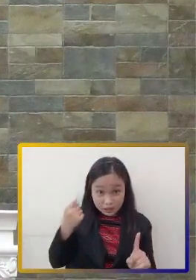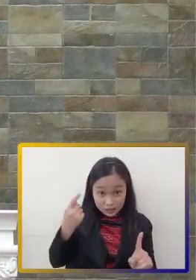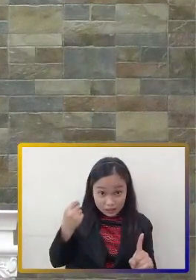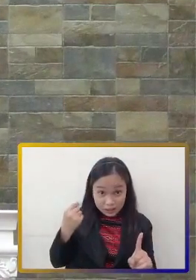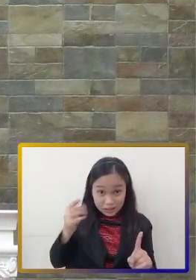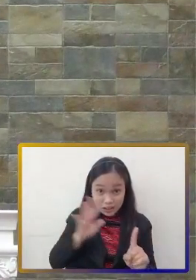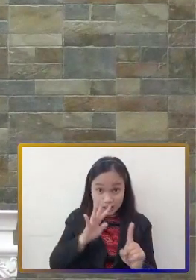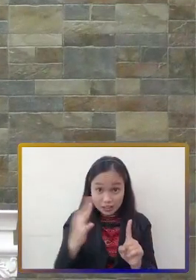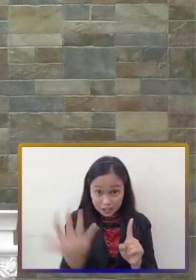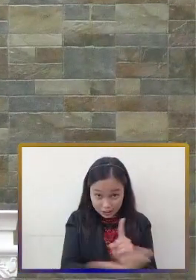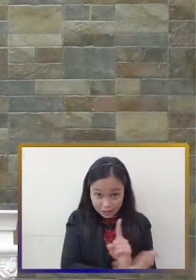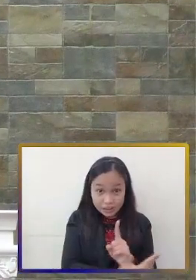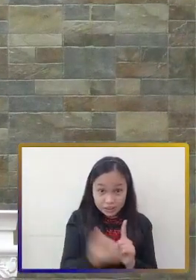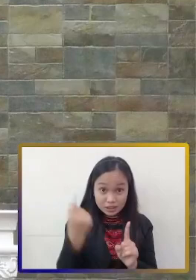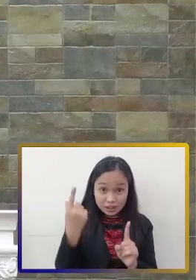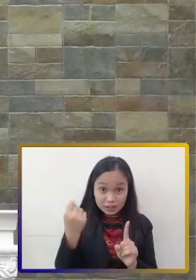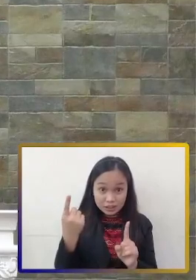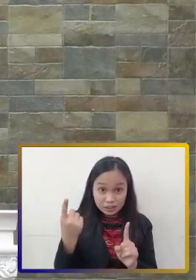Do you understand?